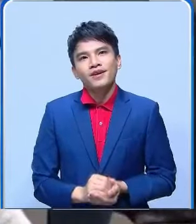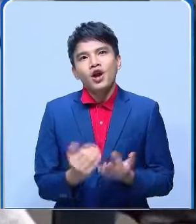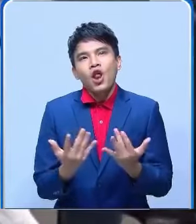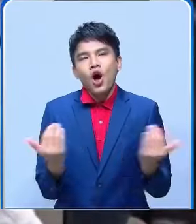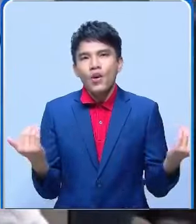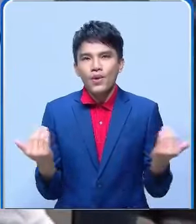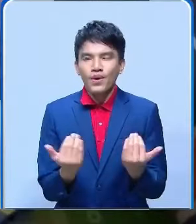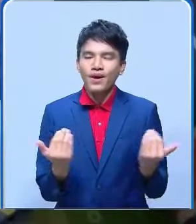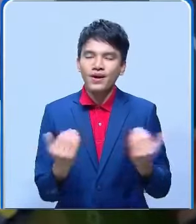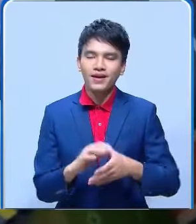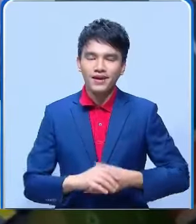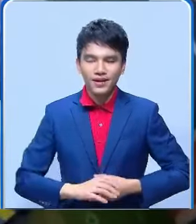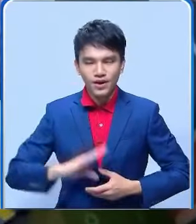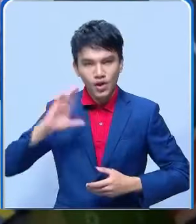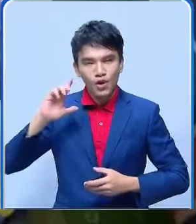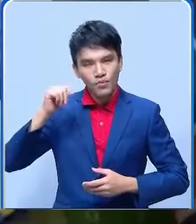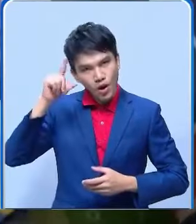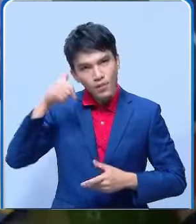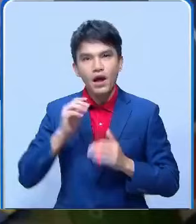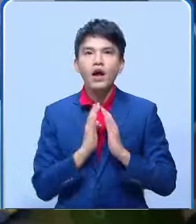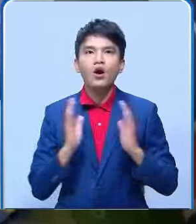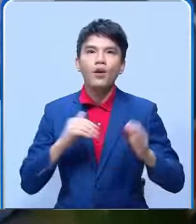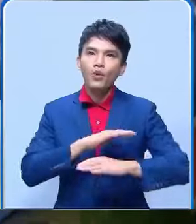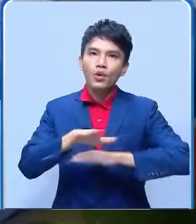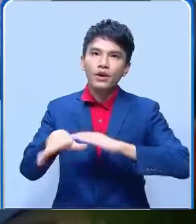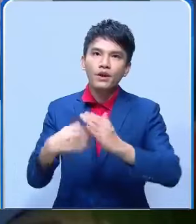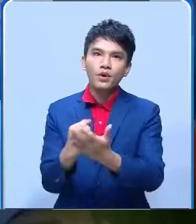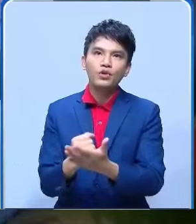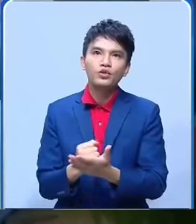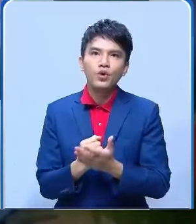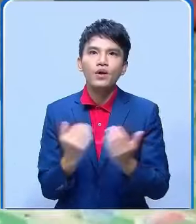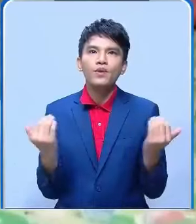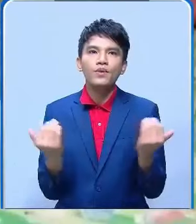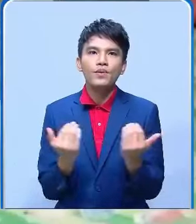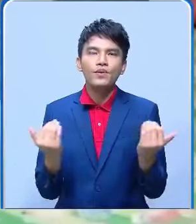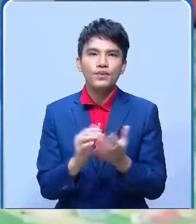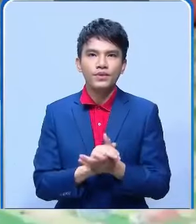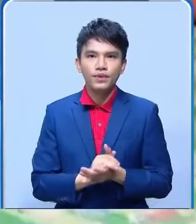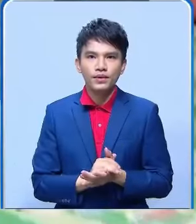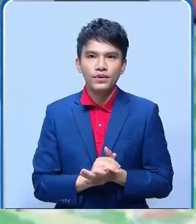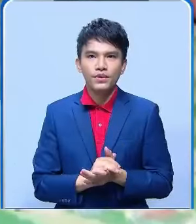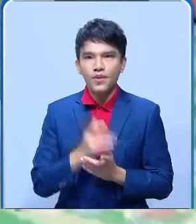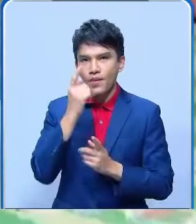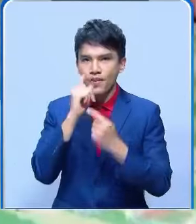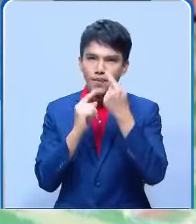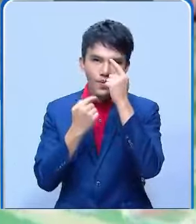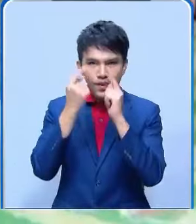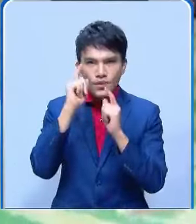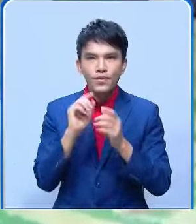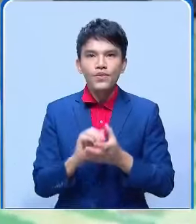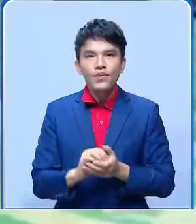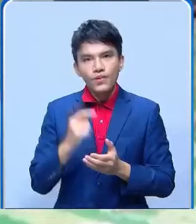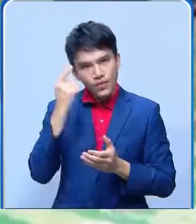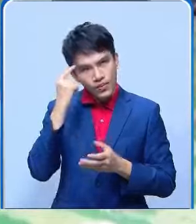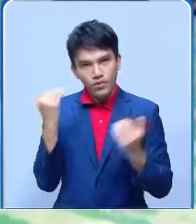นะ แล้วพ่อกับแม่ก็บอกว่าขอขอบคุณทุกฝ่ายเลยที่ช่วยเหลือลูกชายนะคือแบบน้ำตาไหลออกมาเลยตอนที่รู้ว่า